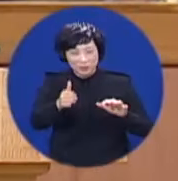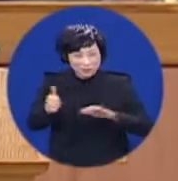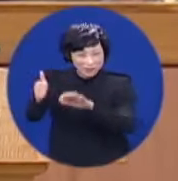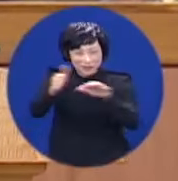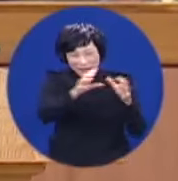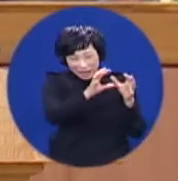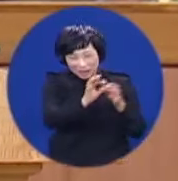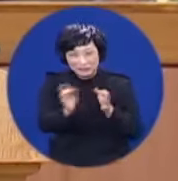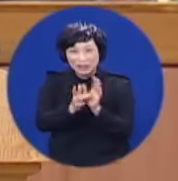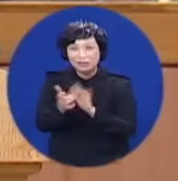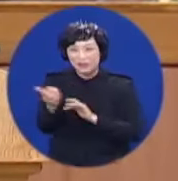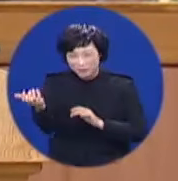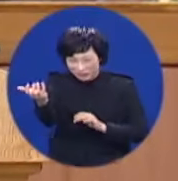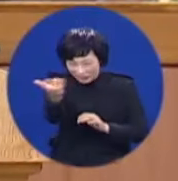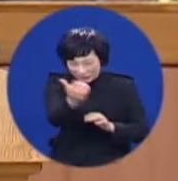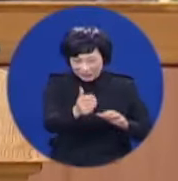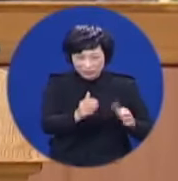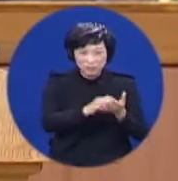다 따릅니다.